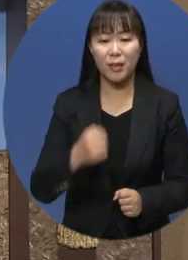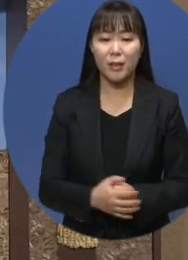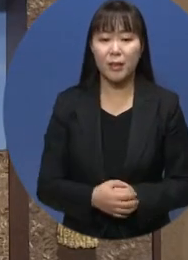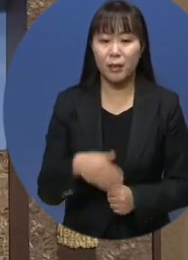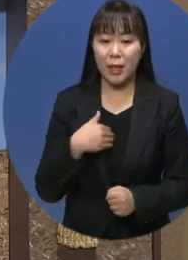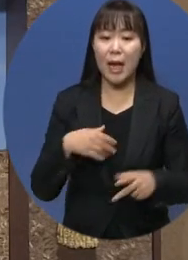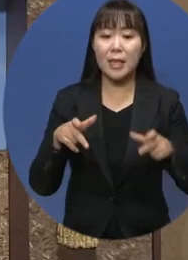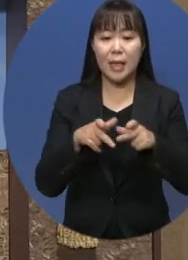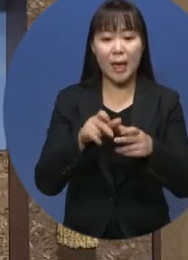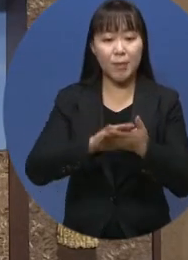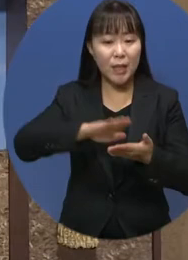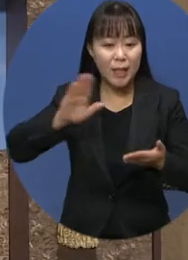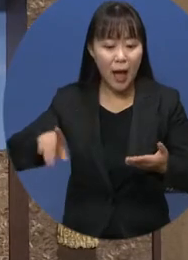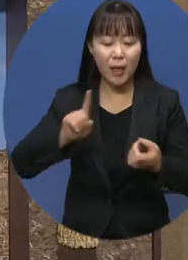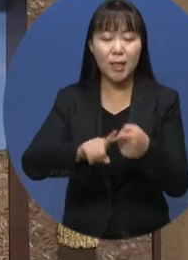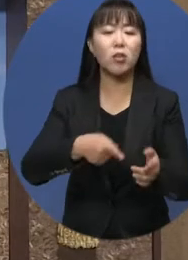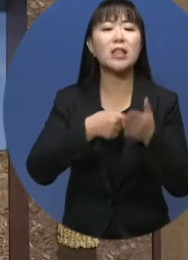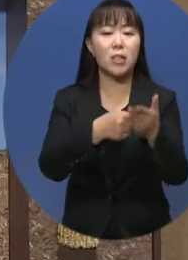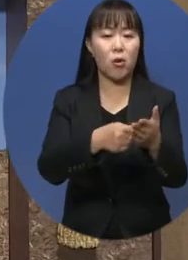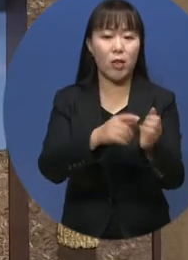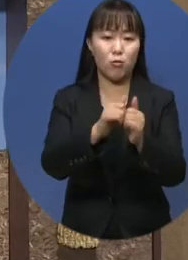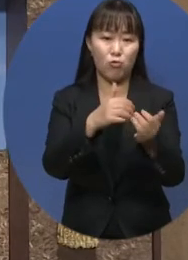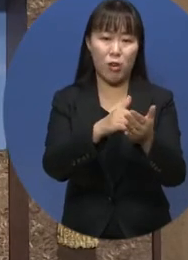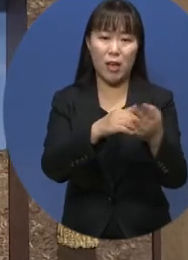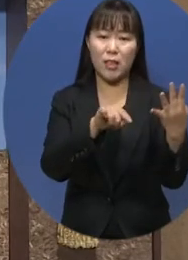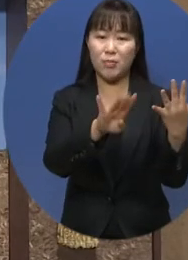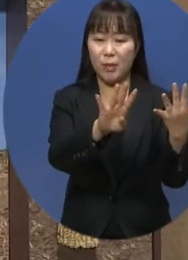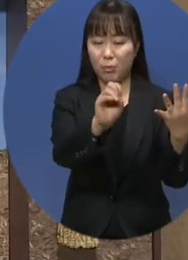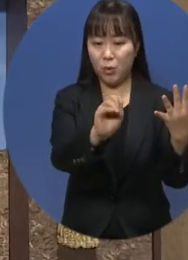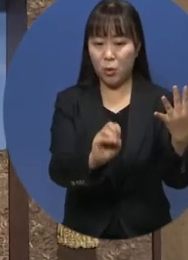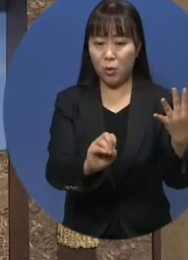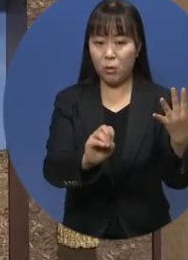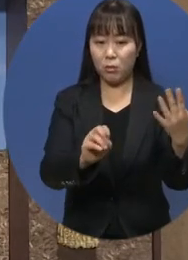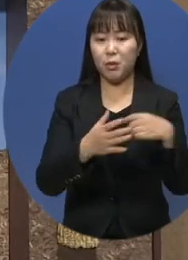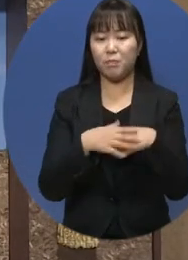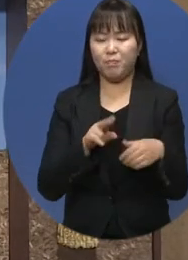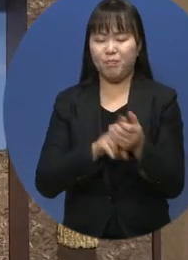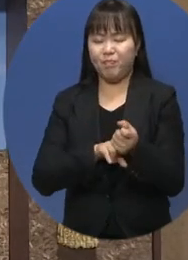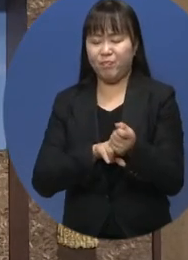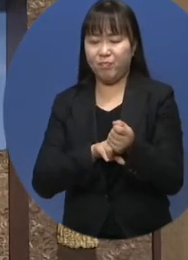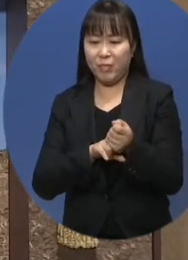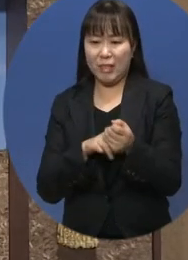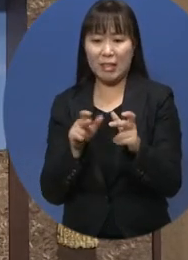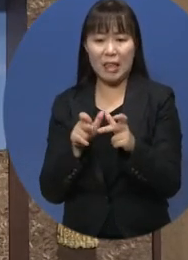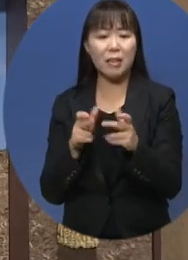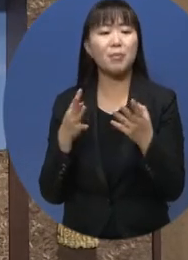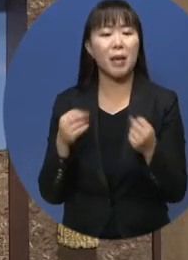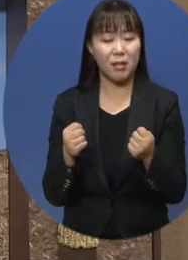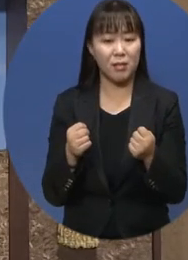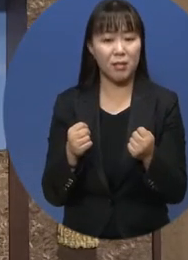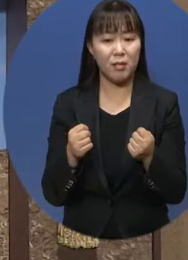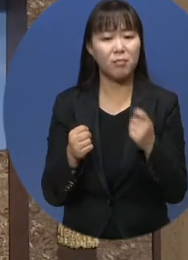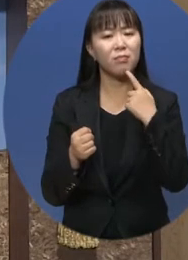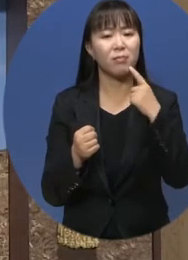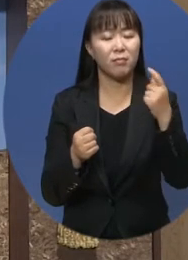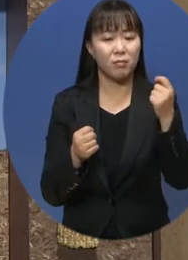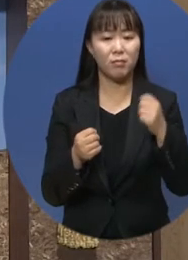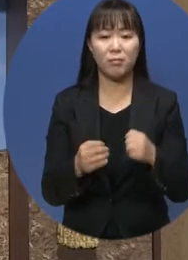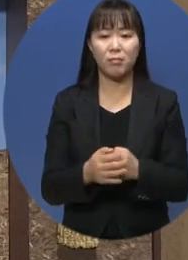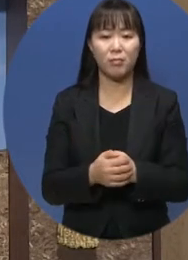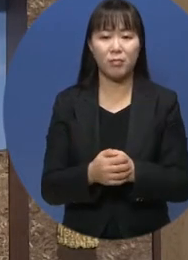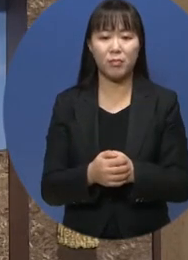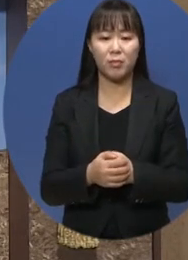장애인이라는 것을 신청한 거예요 근데 드러내지 않은 장애인들이 말아요 그렇죠 그리고